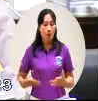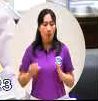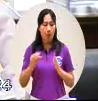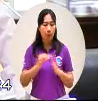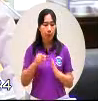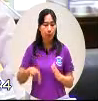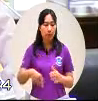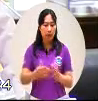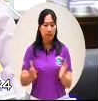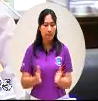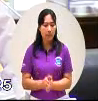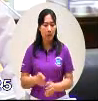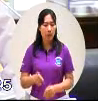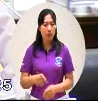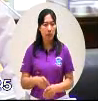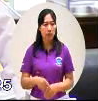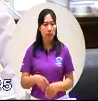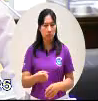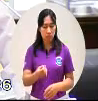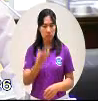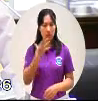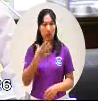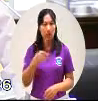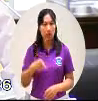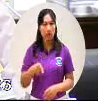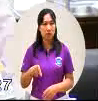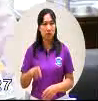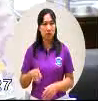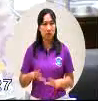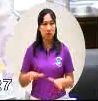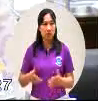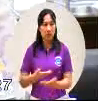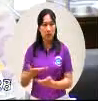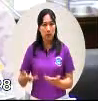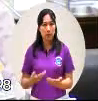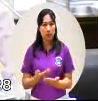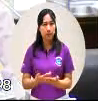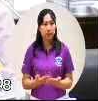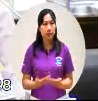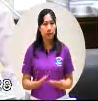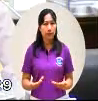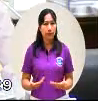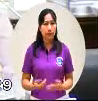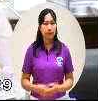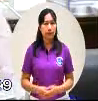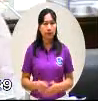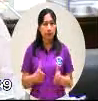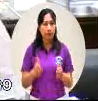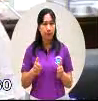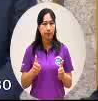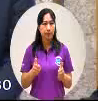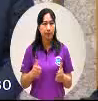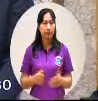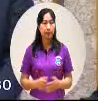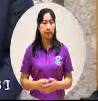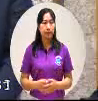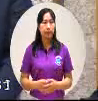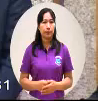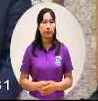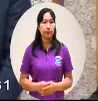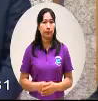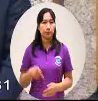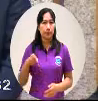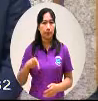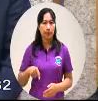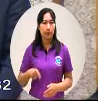种跟中央的一种协调是怎么样。 谢谢议长，谢谢柯路加议员这